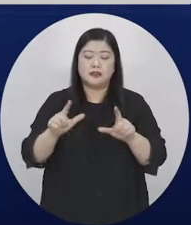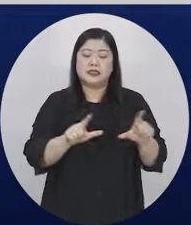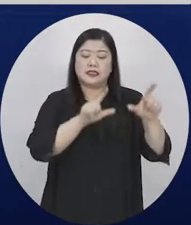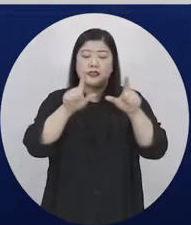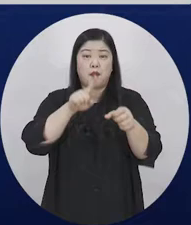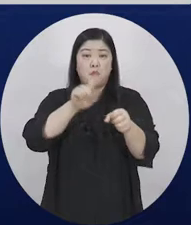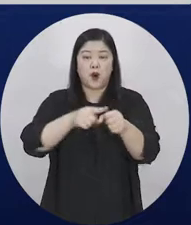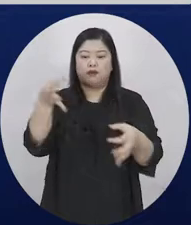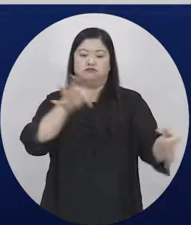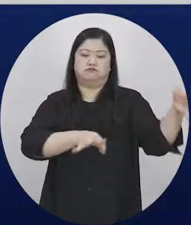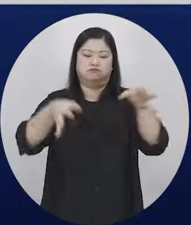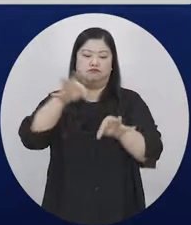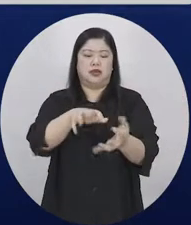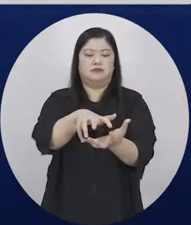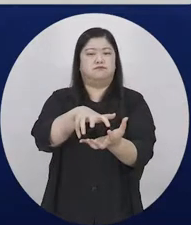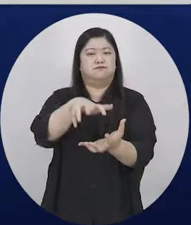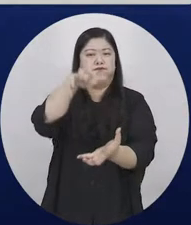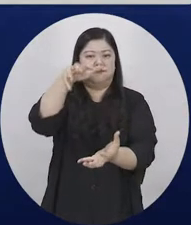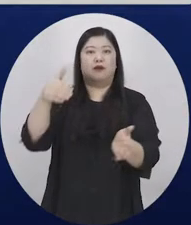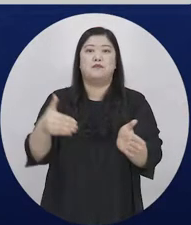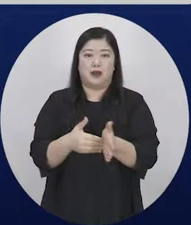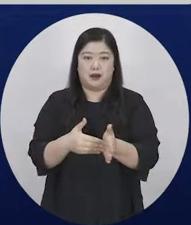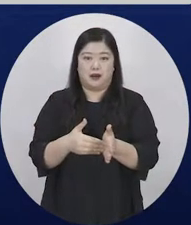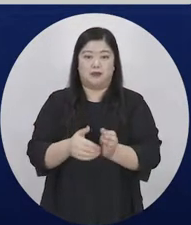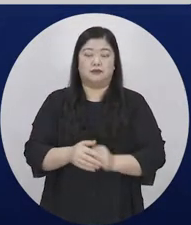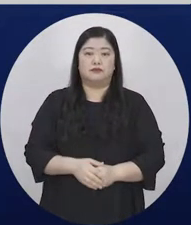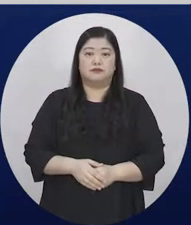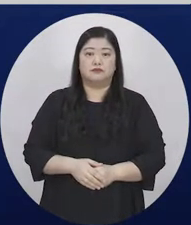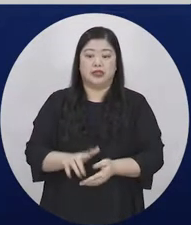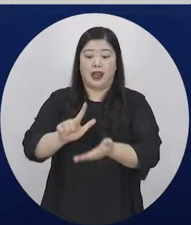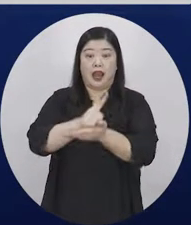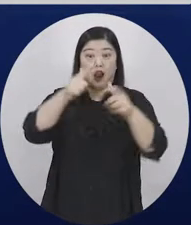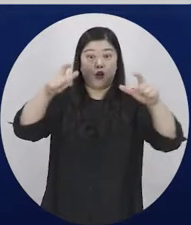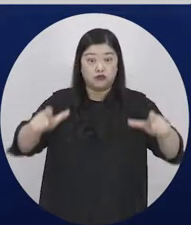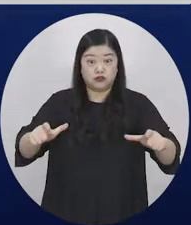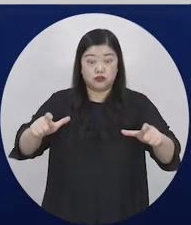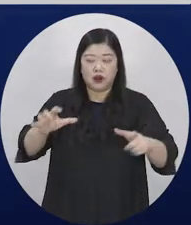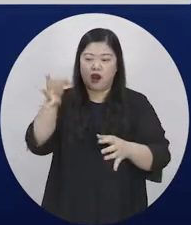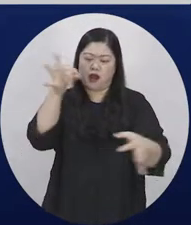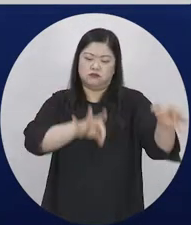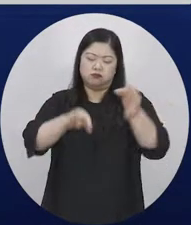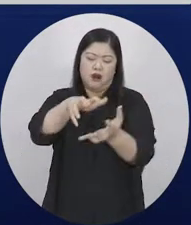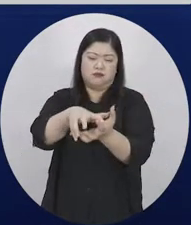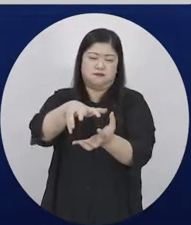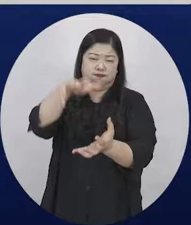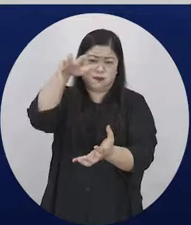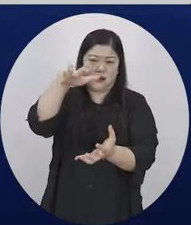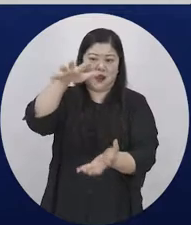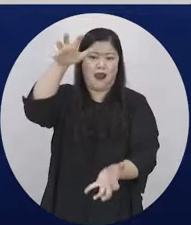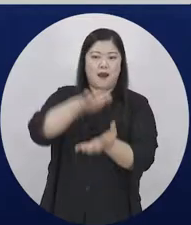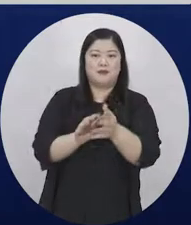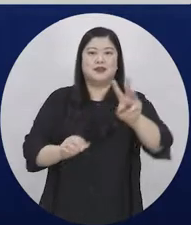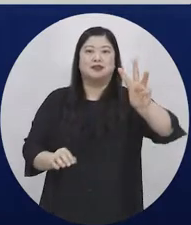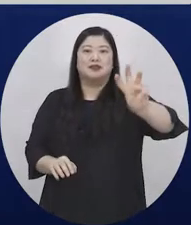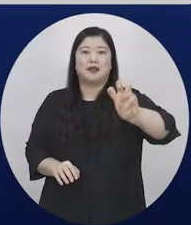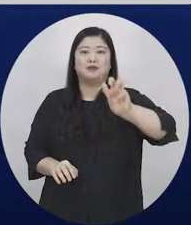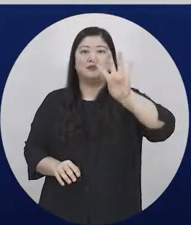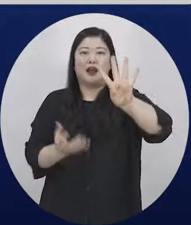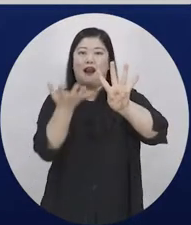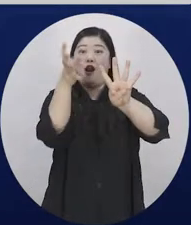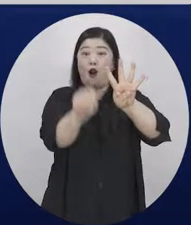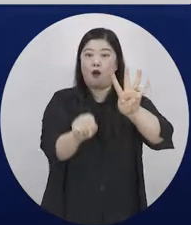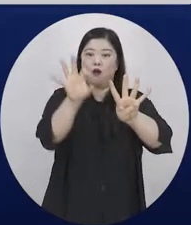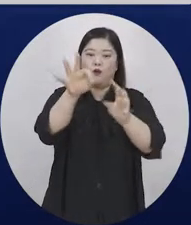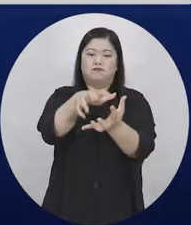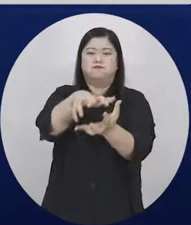모금 캠페인을 벌여왔는데요. 구는 목표액을 172% 초과 달성한 34억여 원의